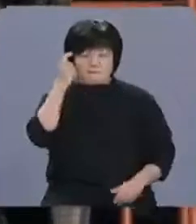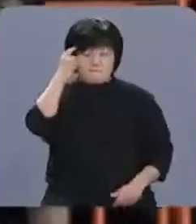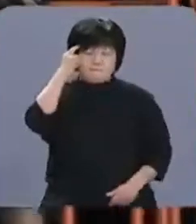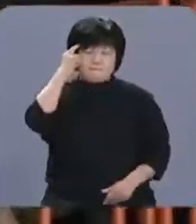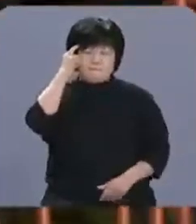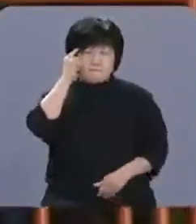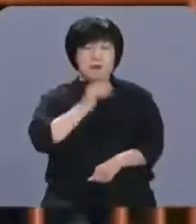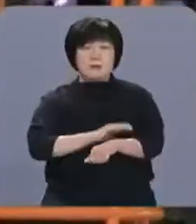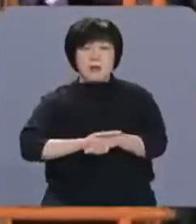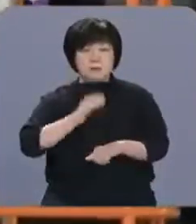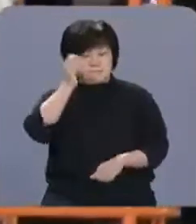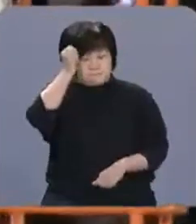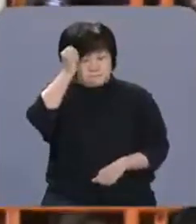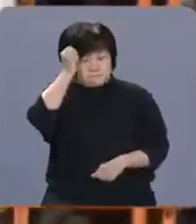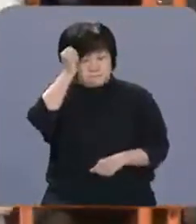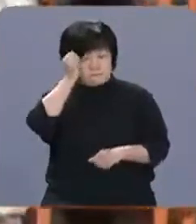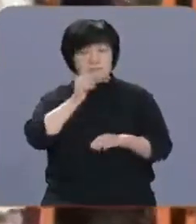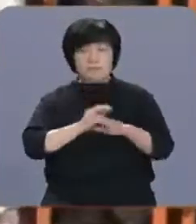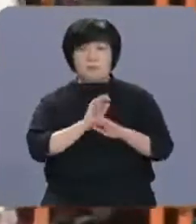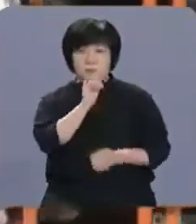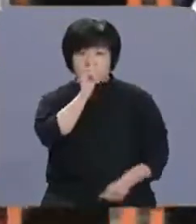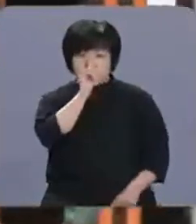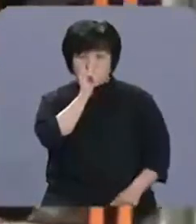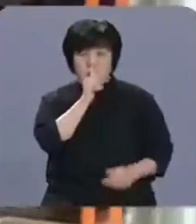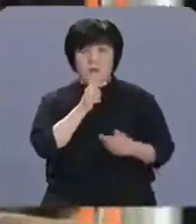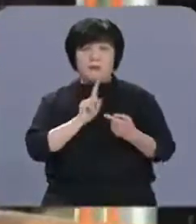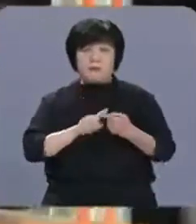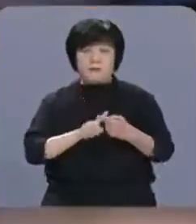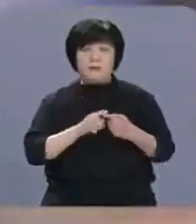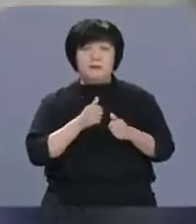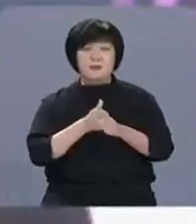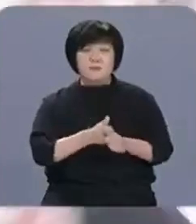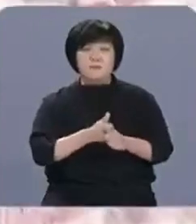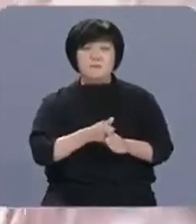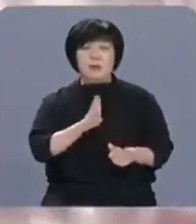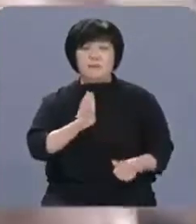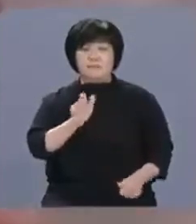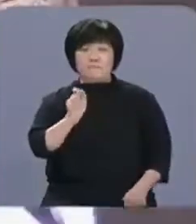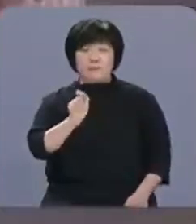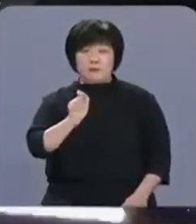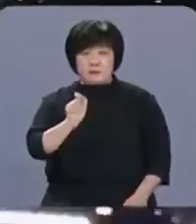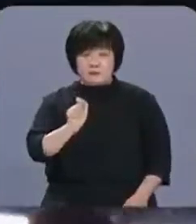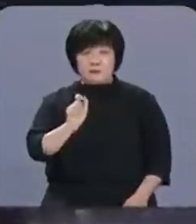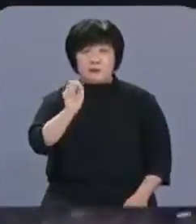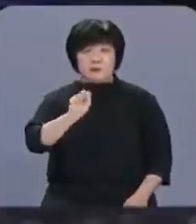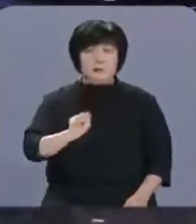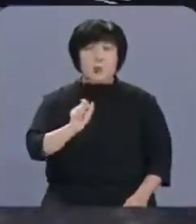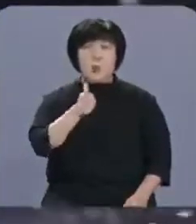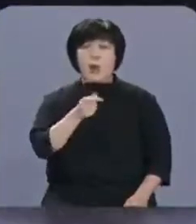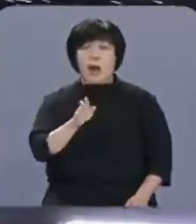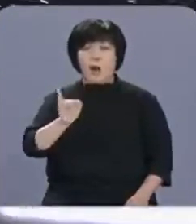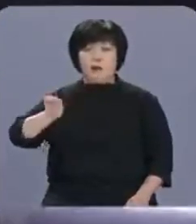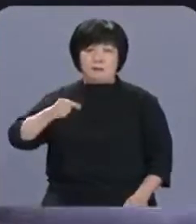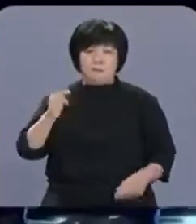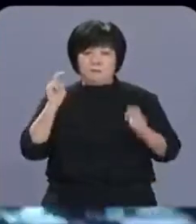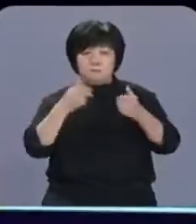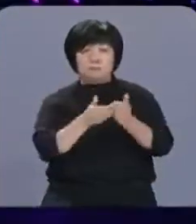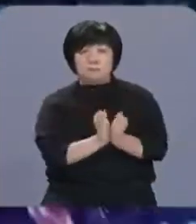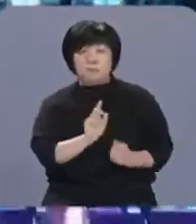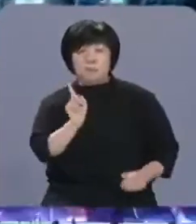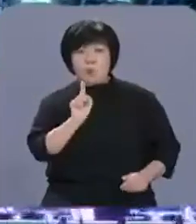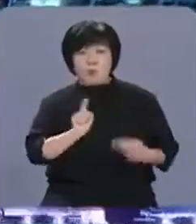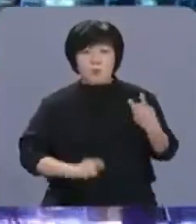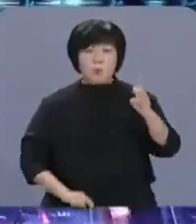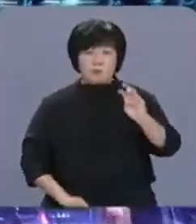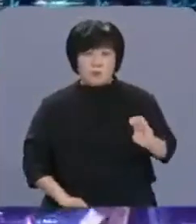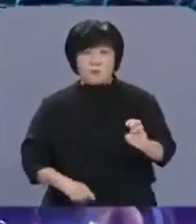있고요. 그에 따라서 BTS는 물론 하이브 역시 부산이 2030